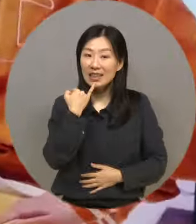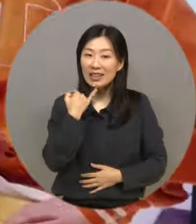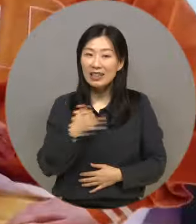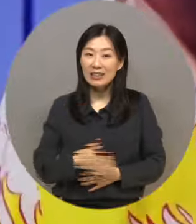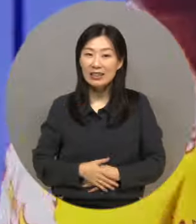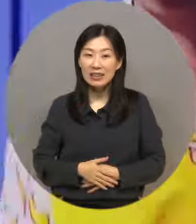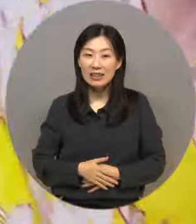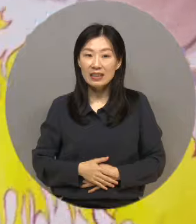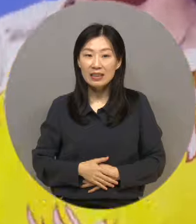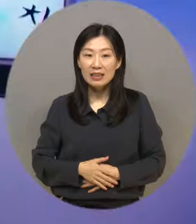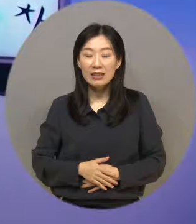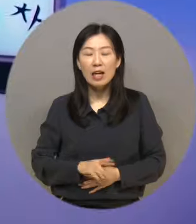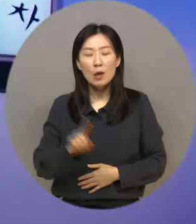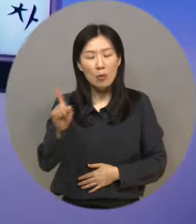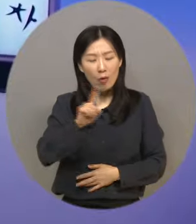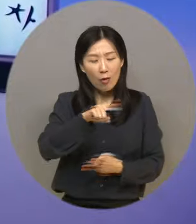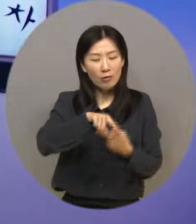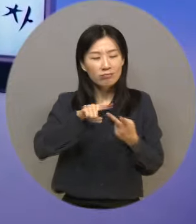아니 뭐든 어때.